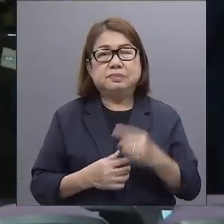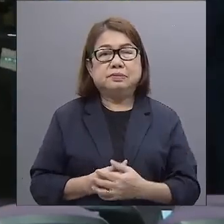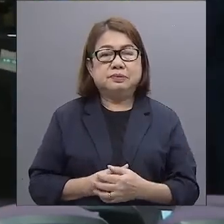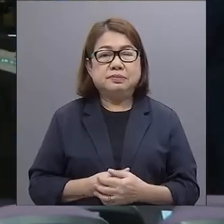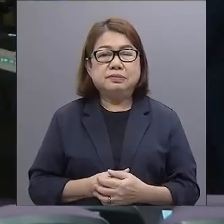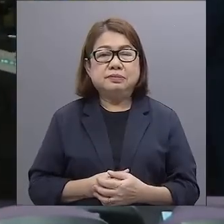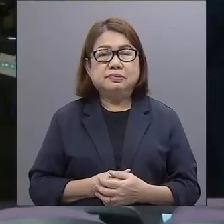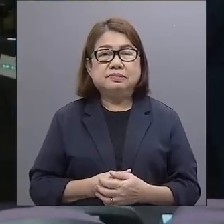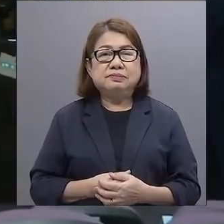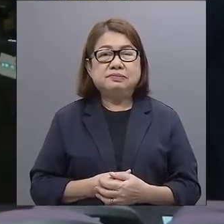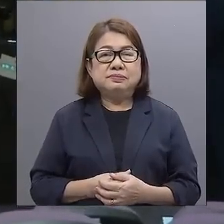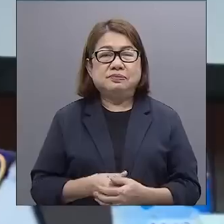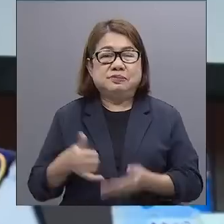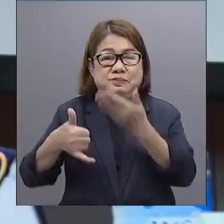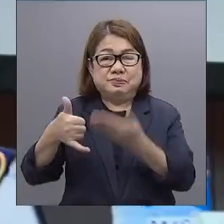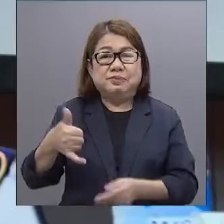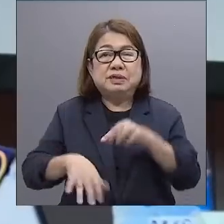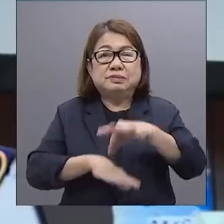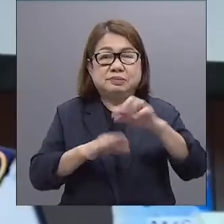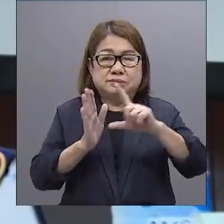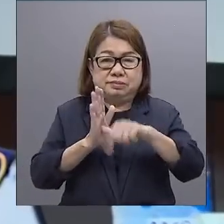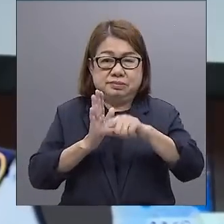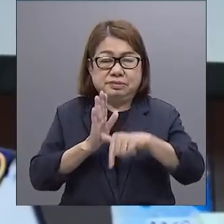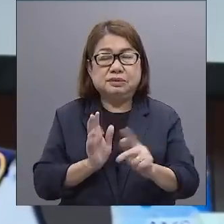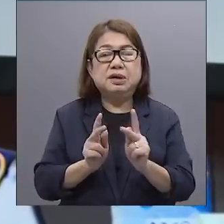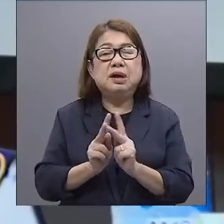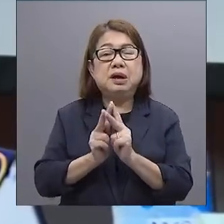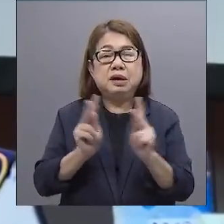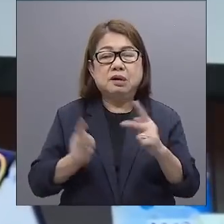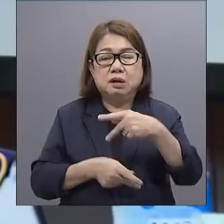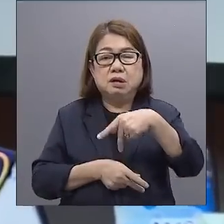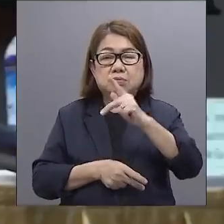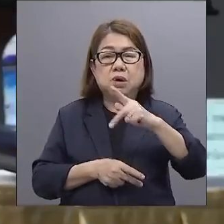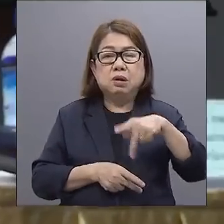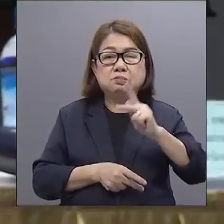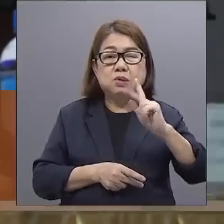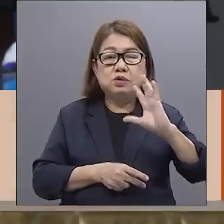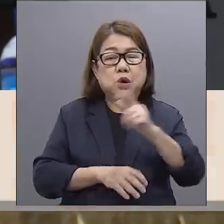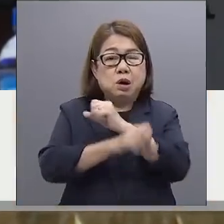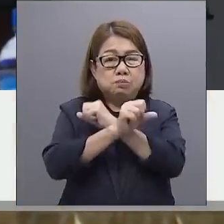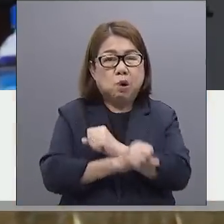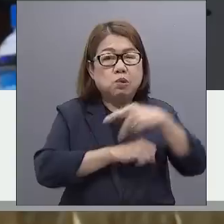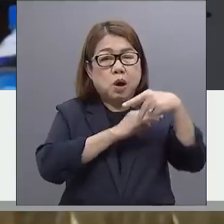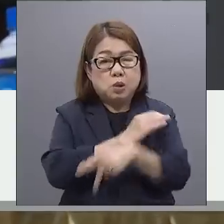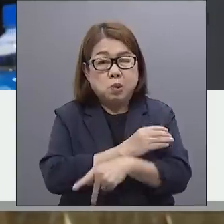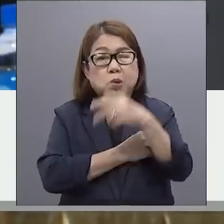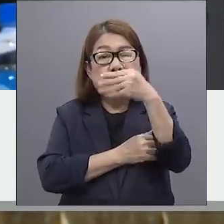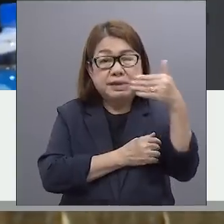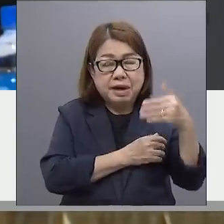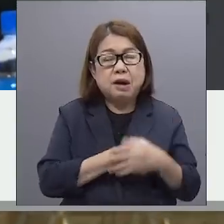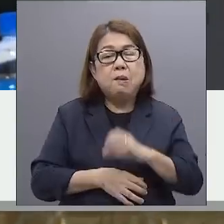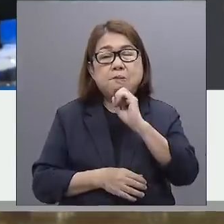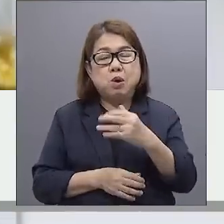นายนิวัฒน์ชัยเกษมมงคลเลขาธิการคณะกรรมการป้องกันและปราบปรามการทุจริตแห่งชาติหรือปปชระบุถึงที่ประชุม